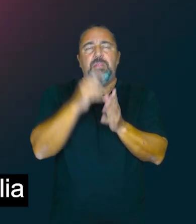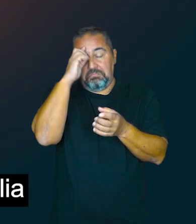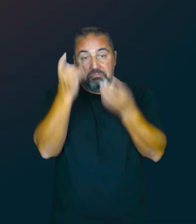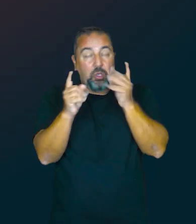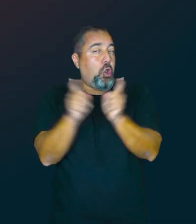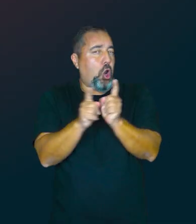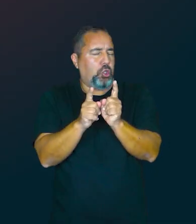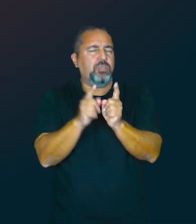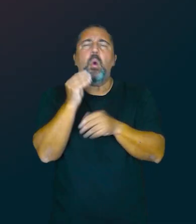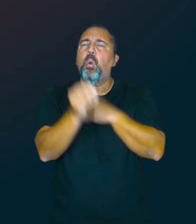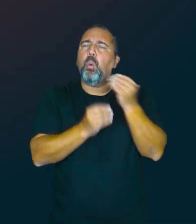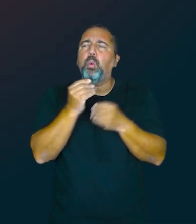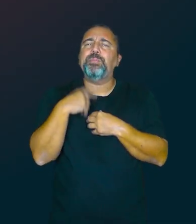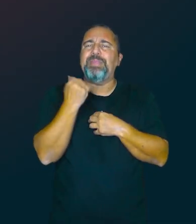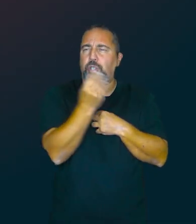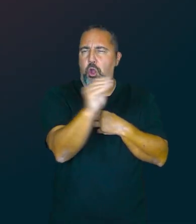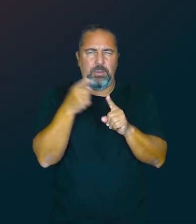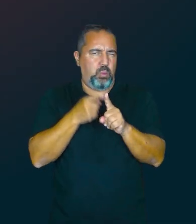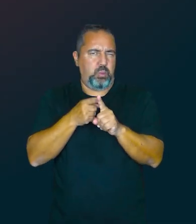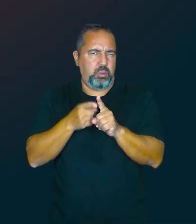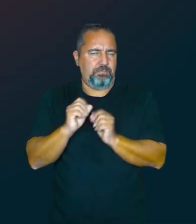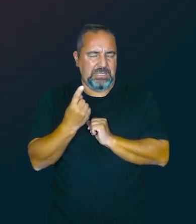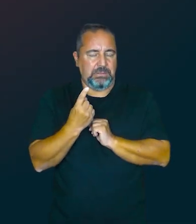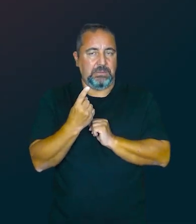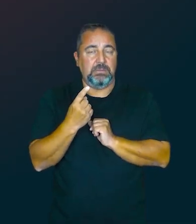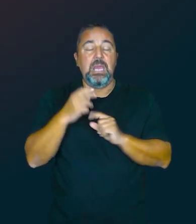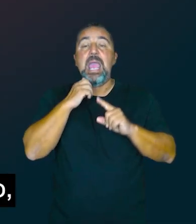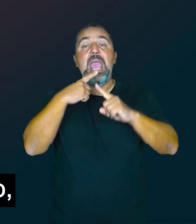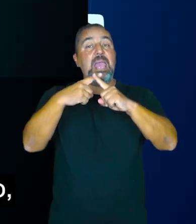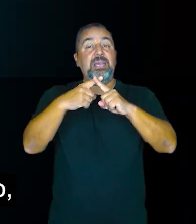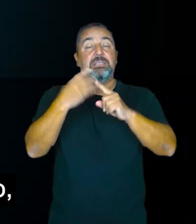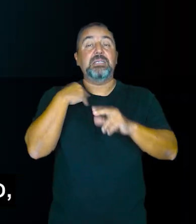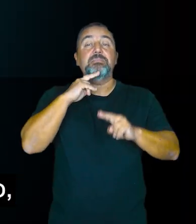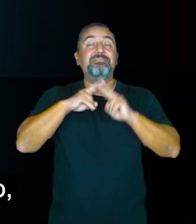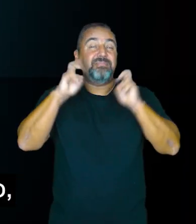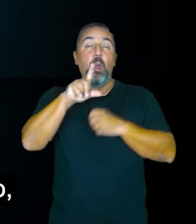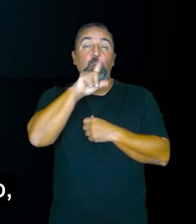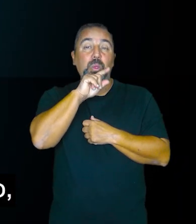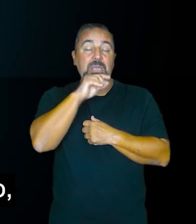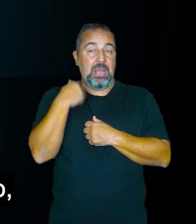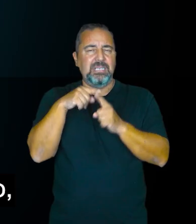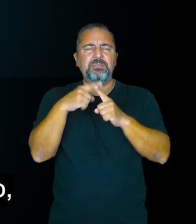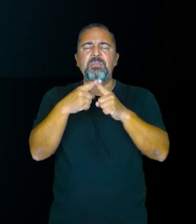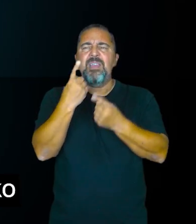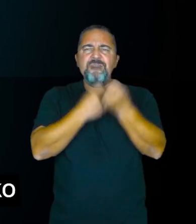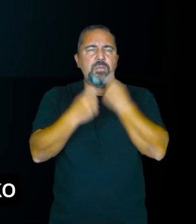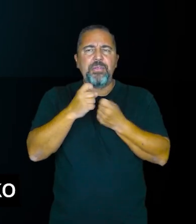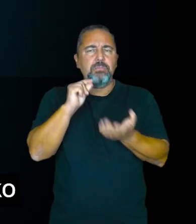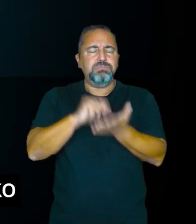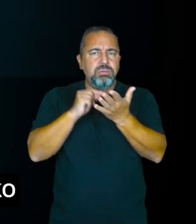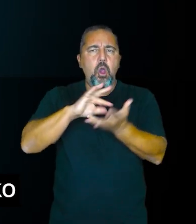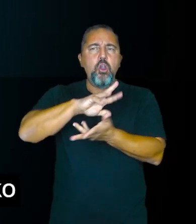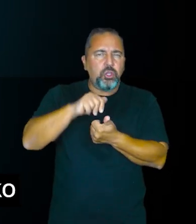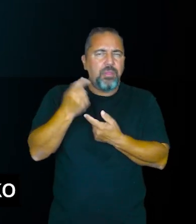oso erabilia den sormenezko bideo laburrak partekatzen dira. Isa, lehengo Twitter, azkar informatzeko,